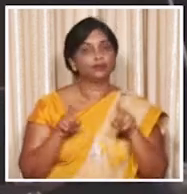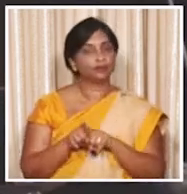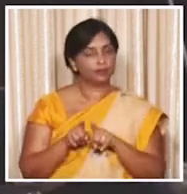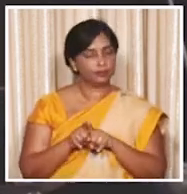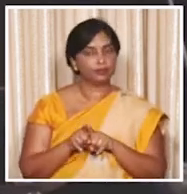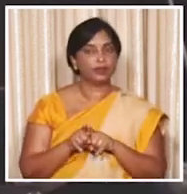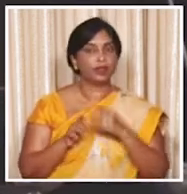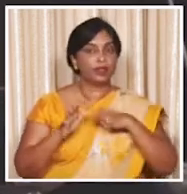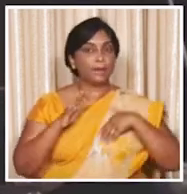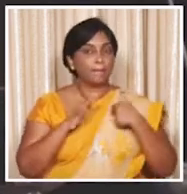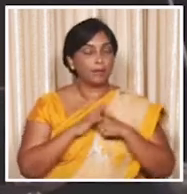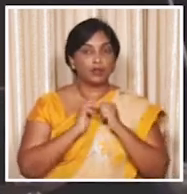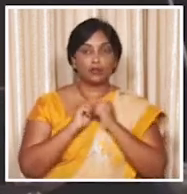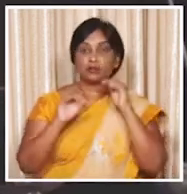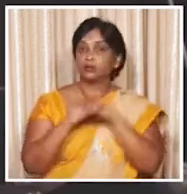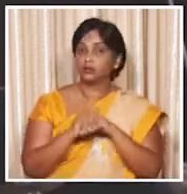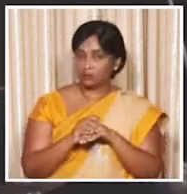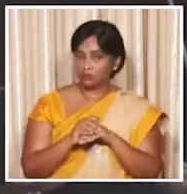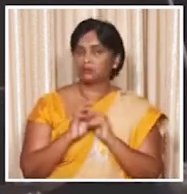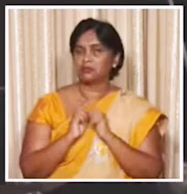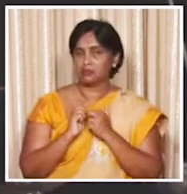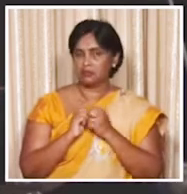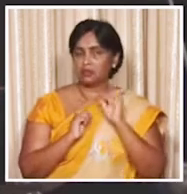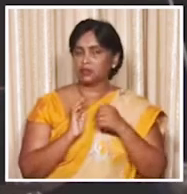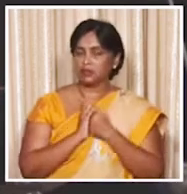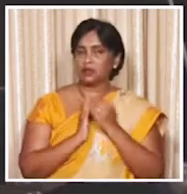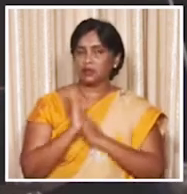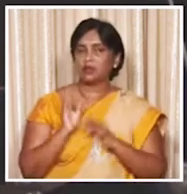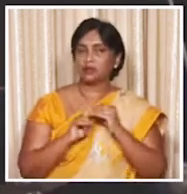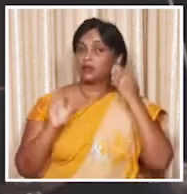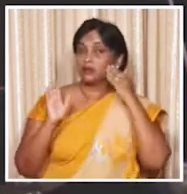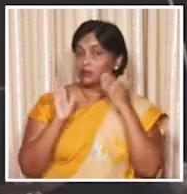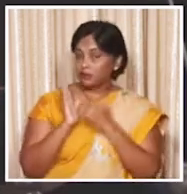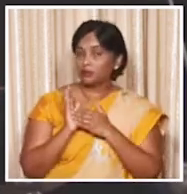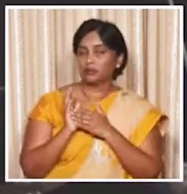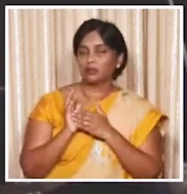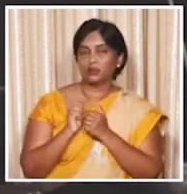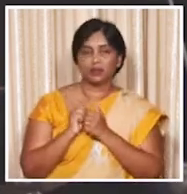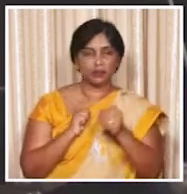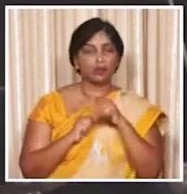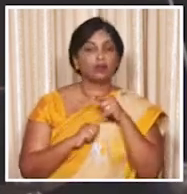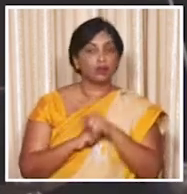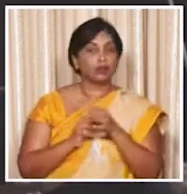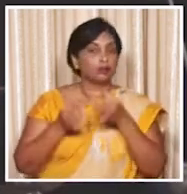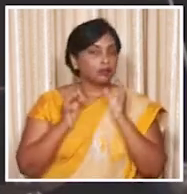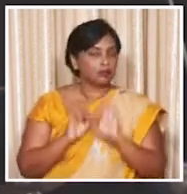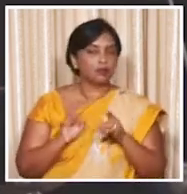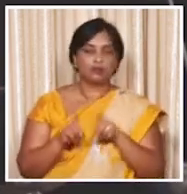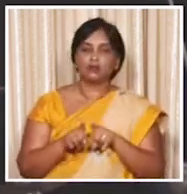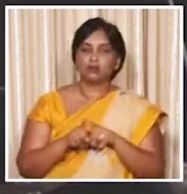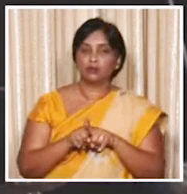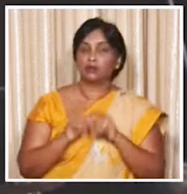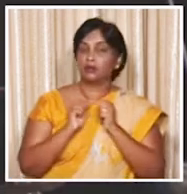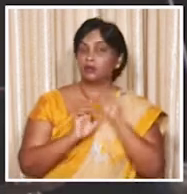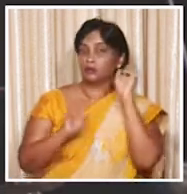இடங்களில் ஊழல்கள் நடைபெறுவதை நாங்கள் பார்க்கிறோம். தயவுசெய்து இந்த விடயத்திலும் அதிகமான கவனத்தை செலுத்த வேண்டும். அதேபோல யாழ்ப்பாண பல்கலைக்கழகத்தில் கௌரவ